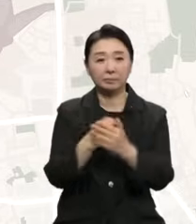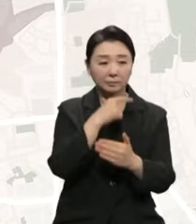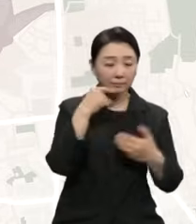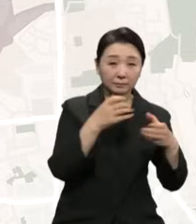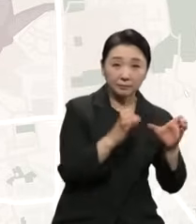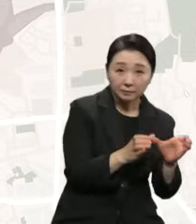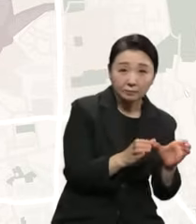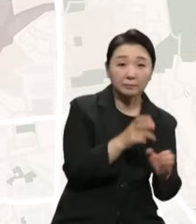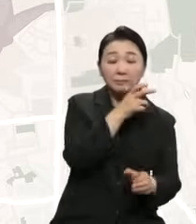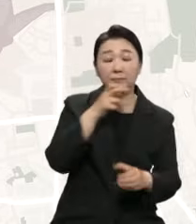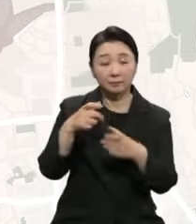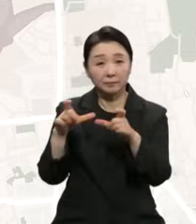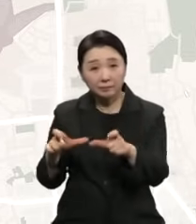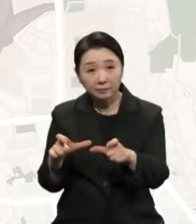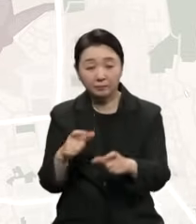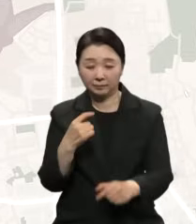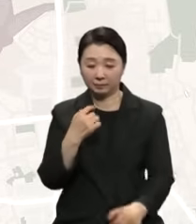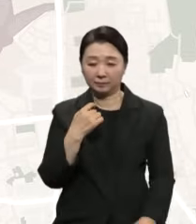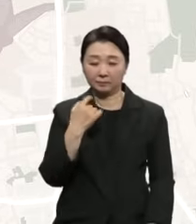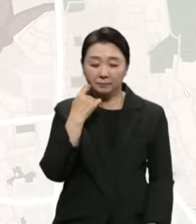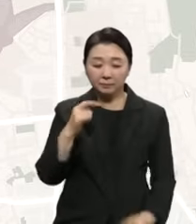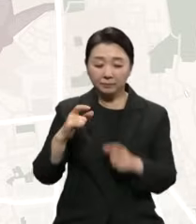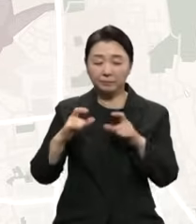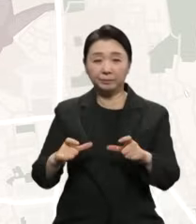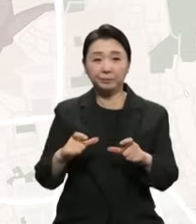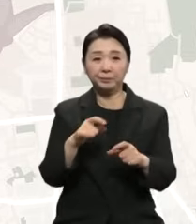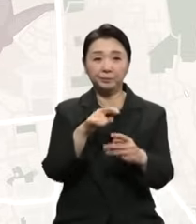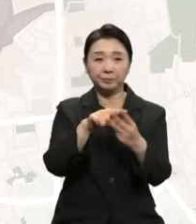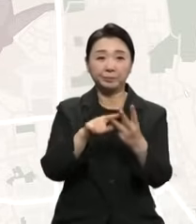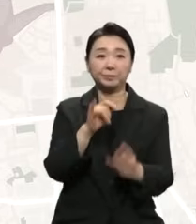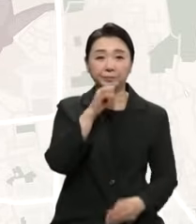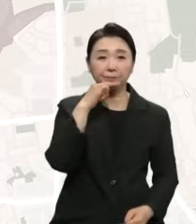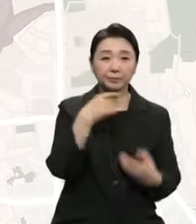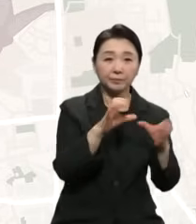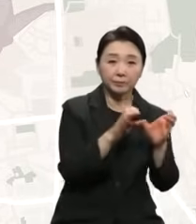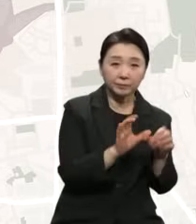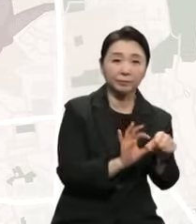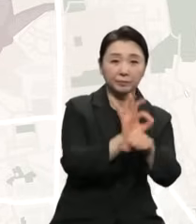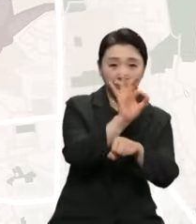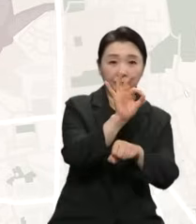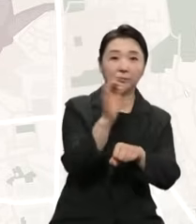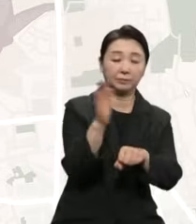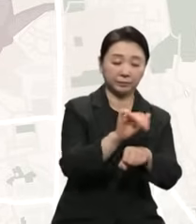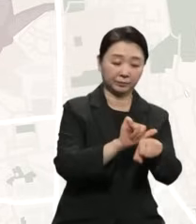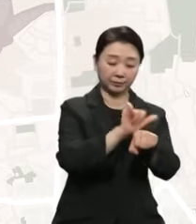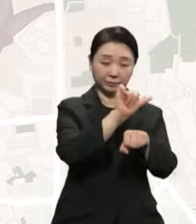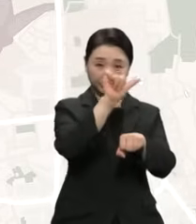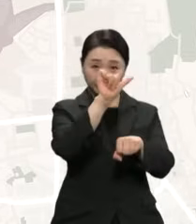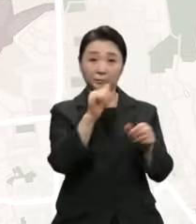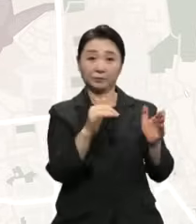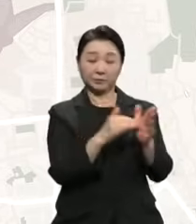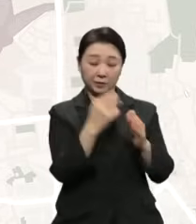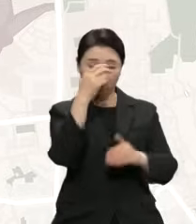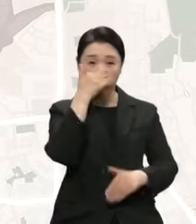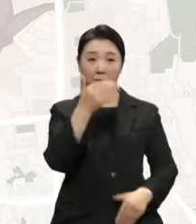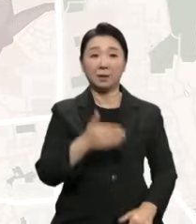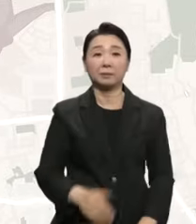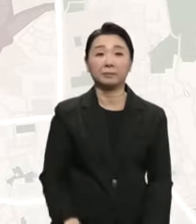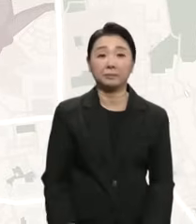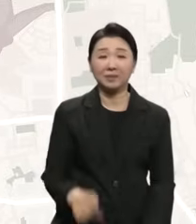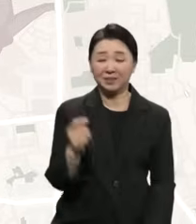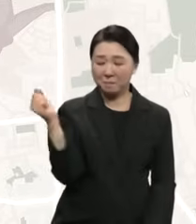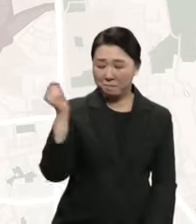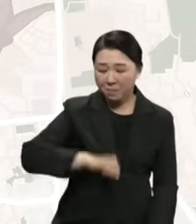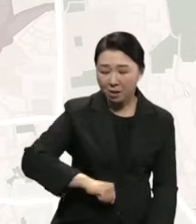레드존, 오렌지존, 옐로우존으로 구분하는데요. 레드존은 오전 10시부터 오후 5시까지만 관광할 수 있고 이걸